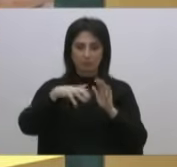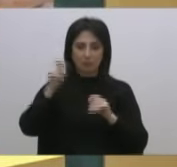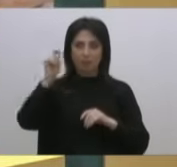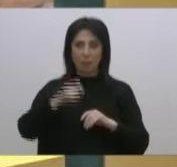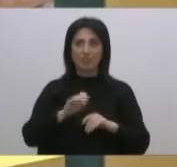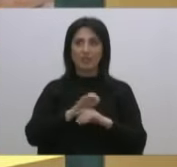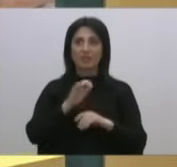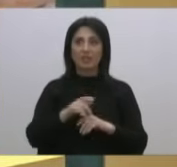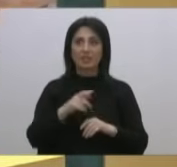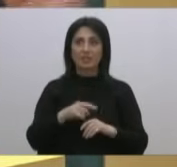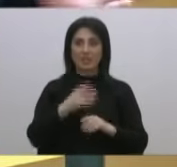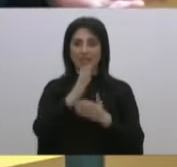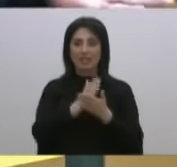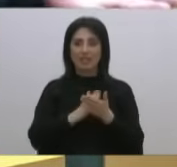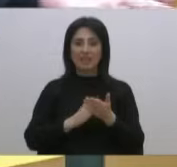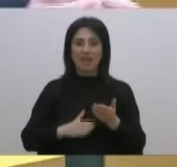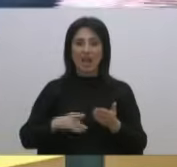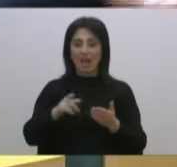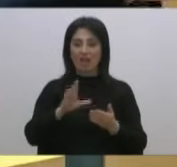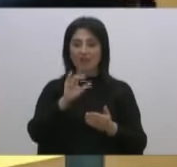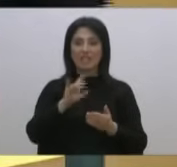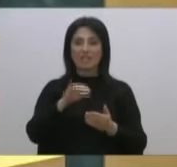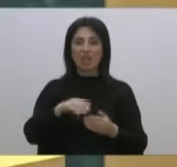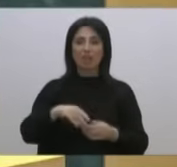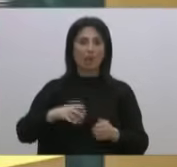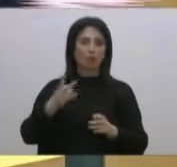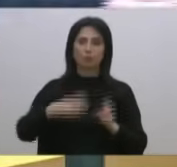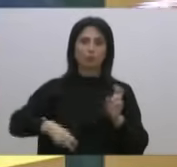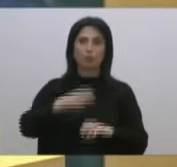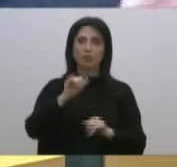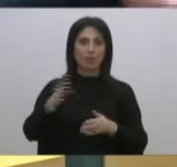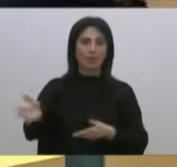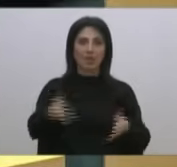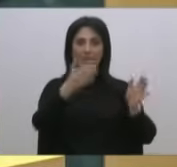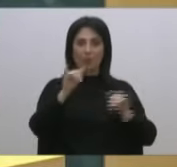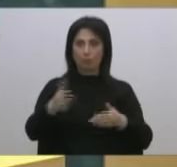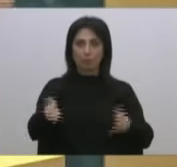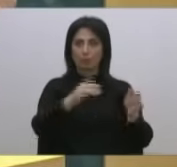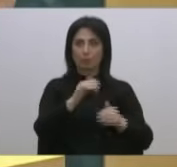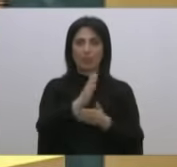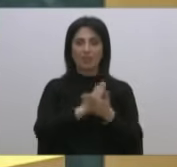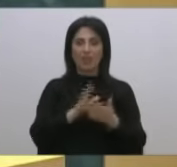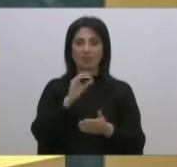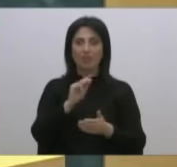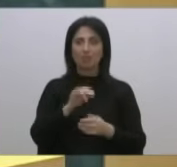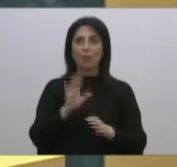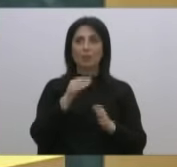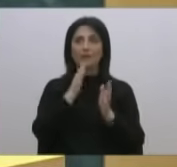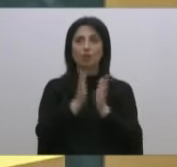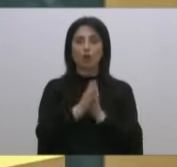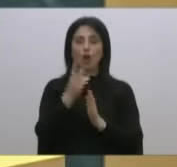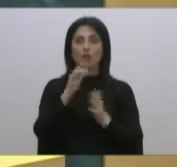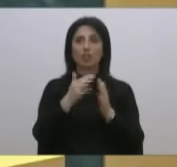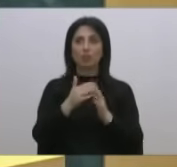guizanes, dar n-a hevar saci hereș, gada usus, hazi, ca să se aflebe lui rasa, am văzut, ca să se aflebe lui scalhe, am vințe, cum s-a înrat, ca să. Când mereu trebuie